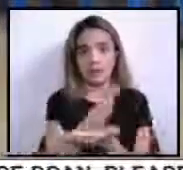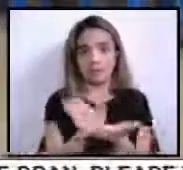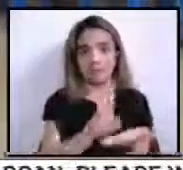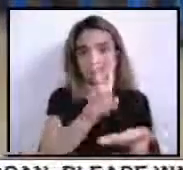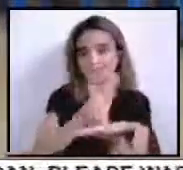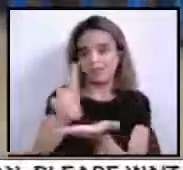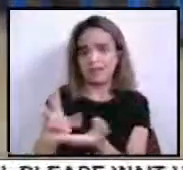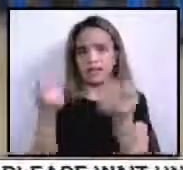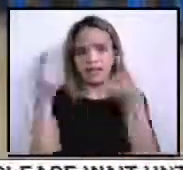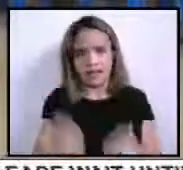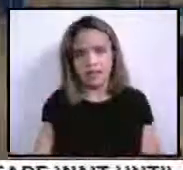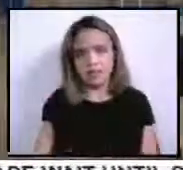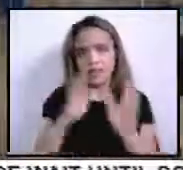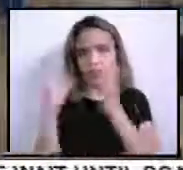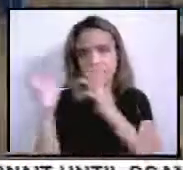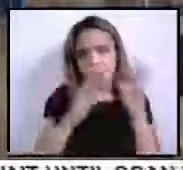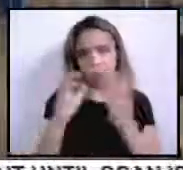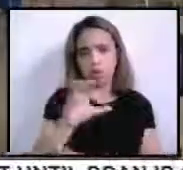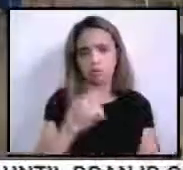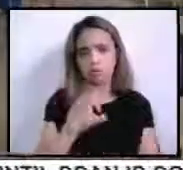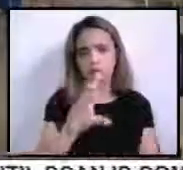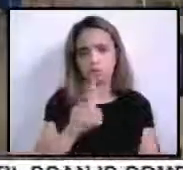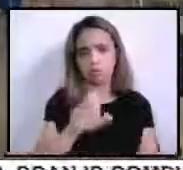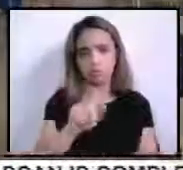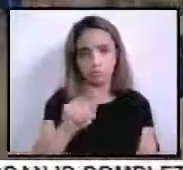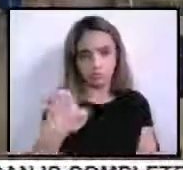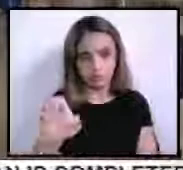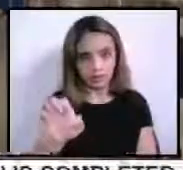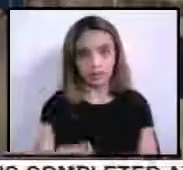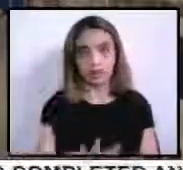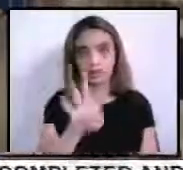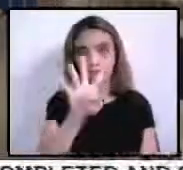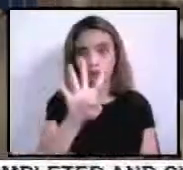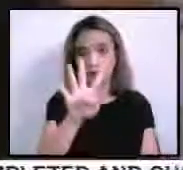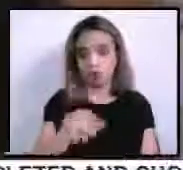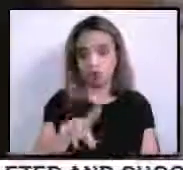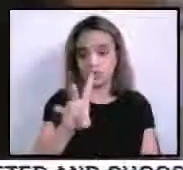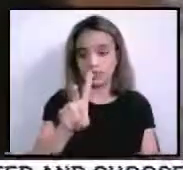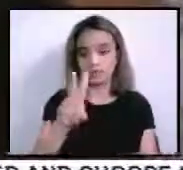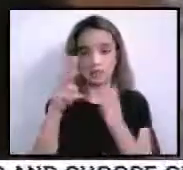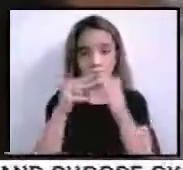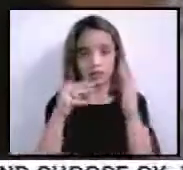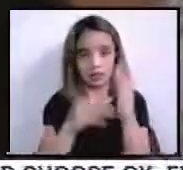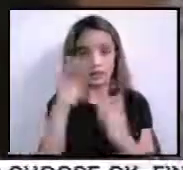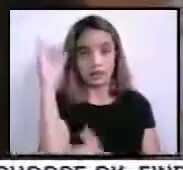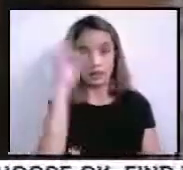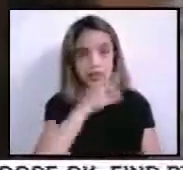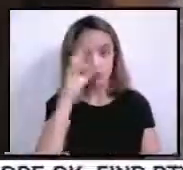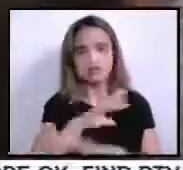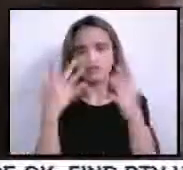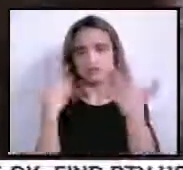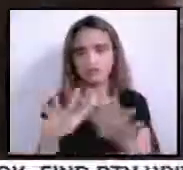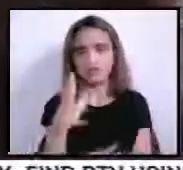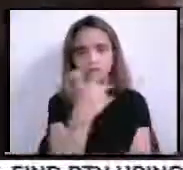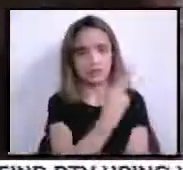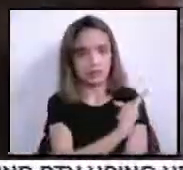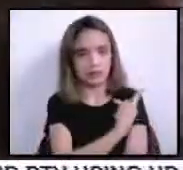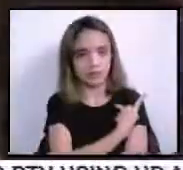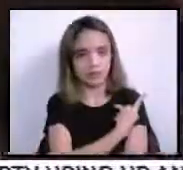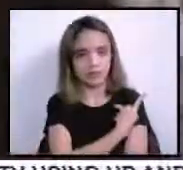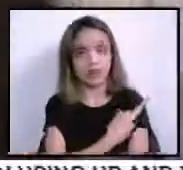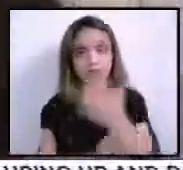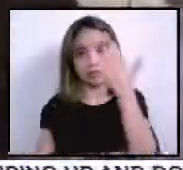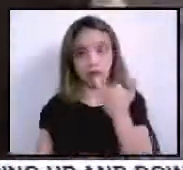mga Pilipino ang nabakunahan na. Nais na pamahalaan na mapataas pa ito, lalo na umakyat sa 4 ang kaso ng